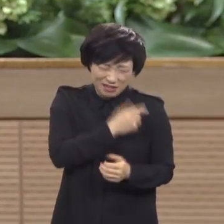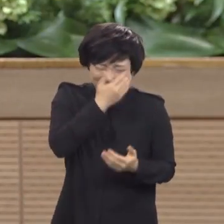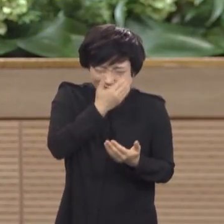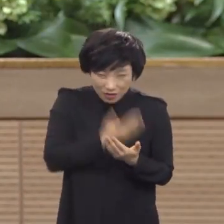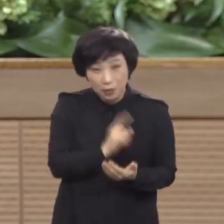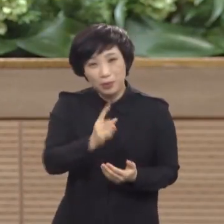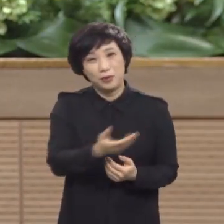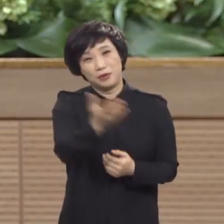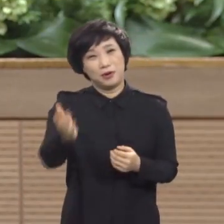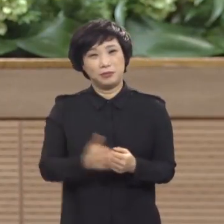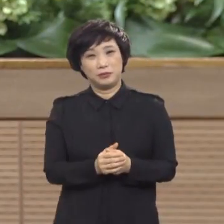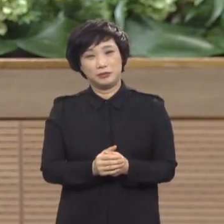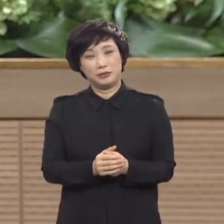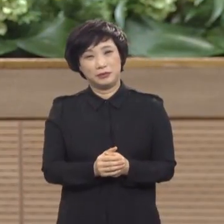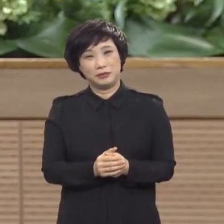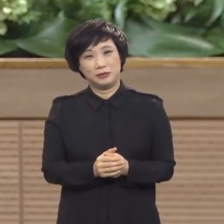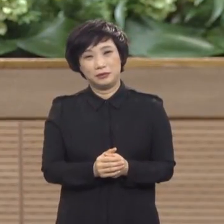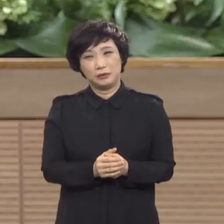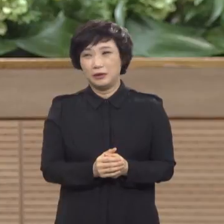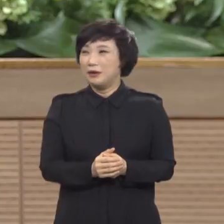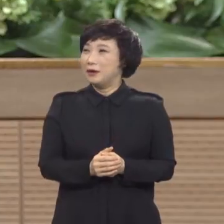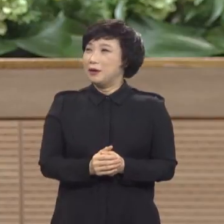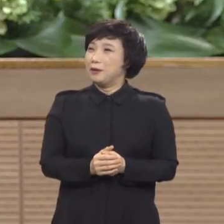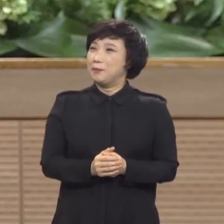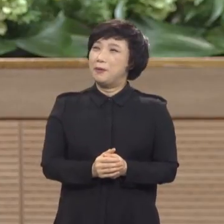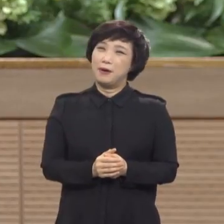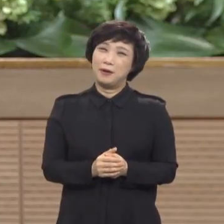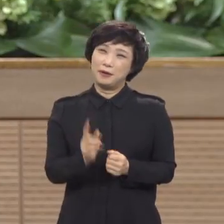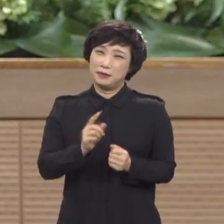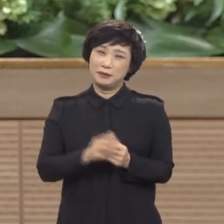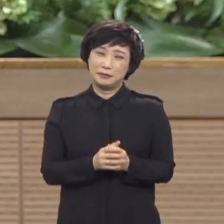말하면 하여튼 1등